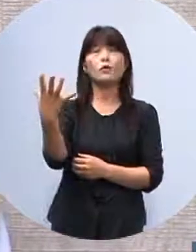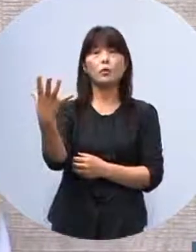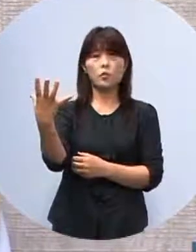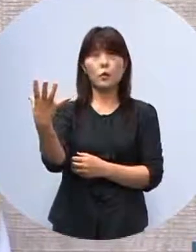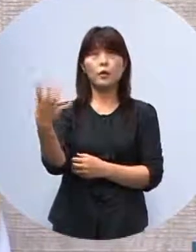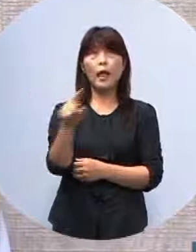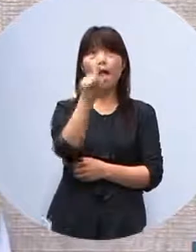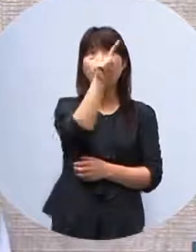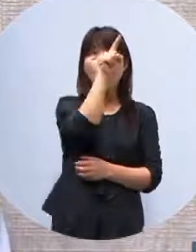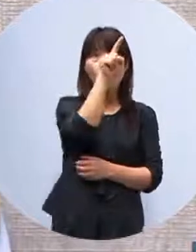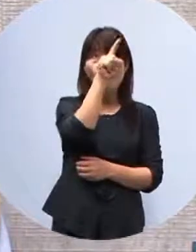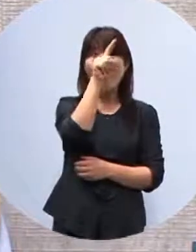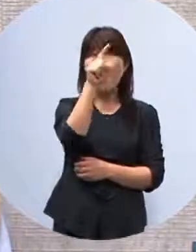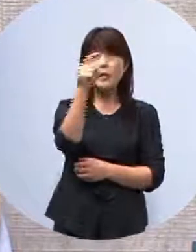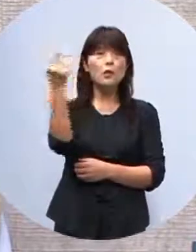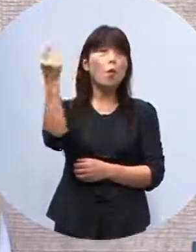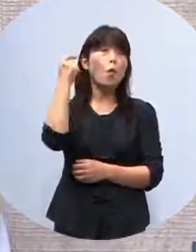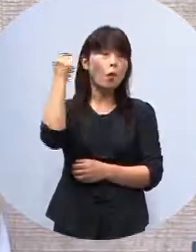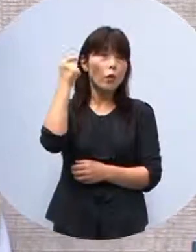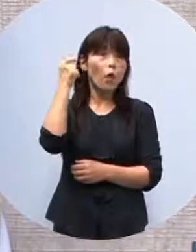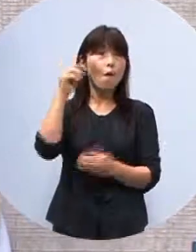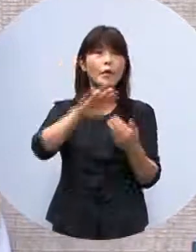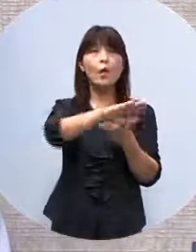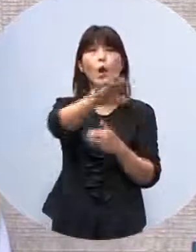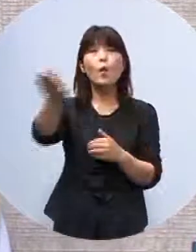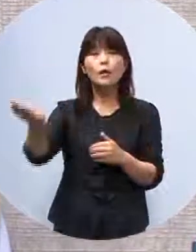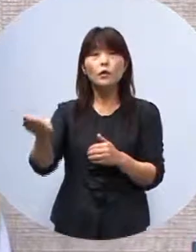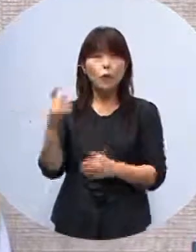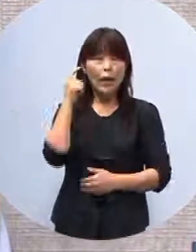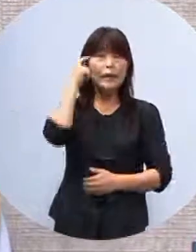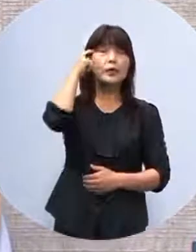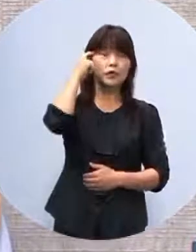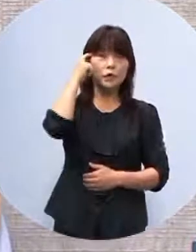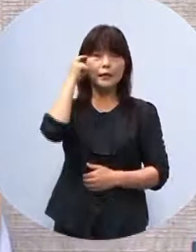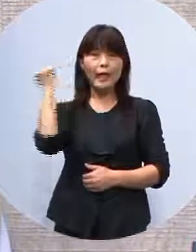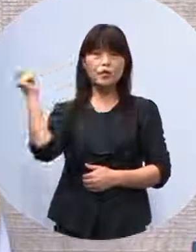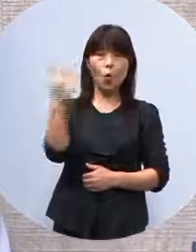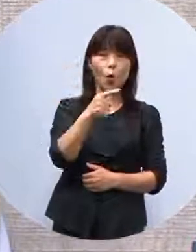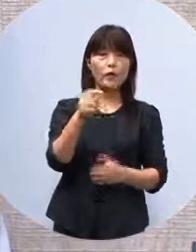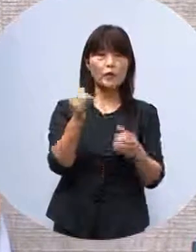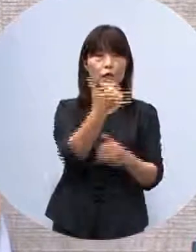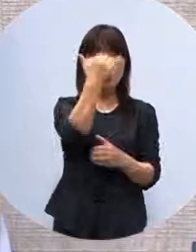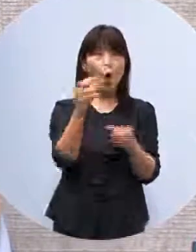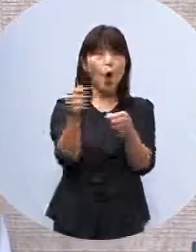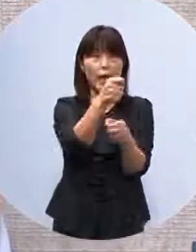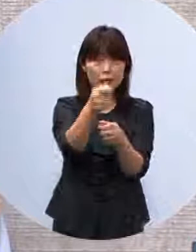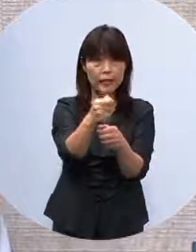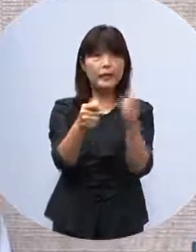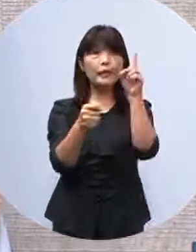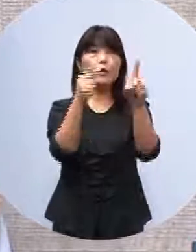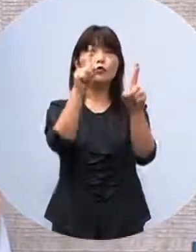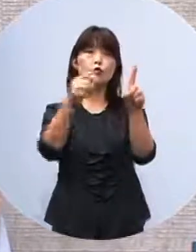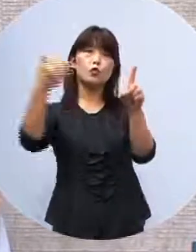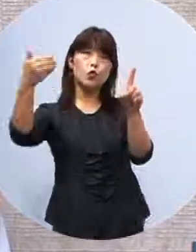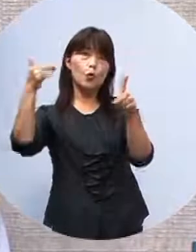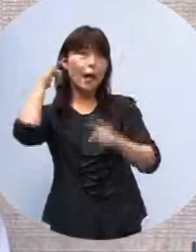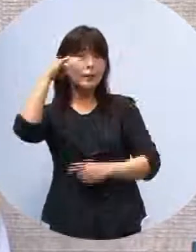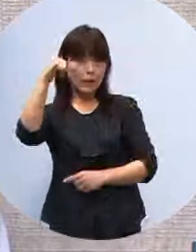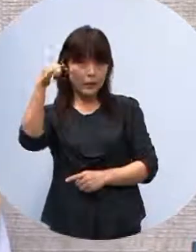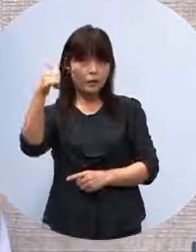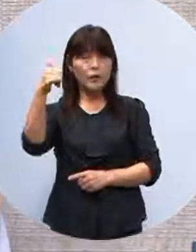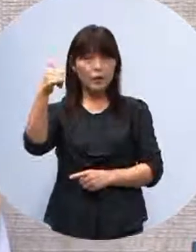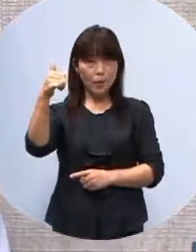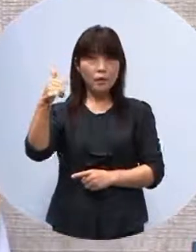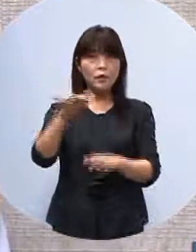により警報器が鳴ったことで本人や隣人が気づき、早期の消火や119番通報をした